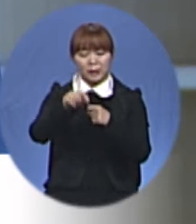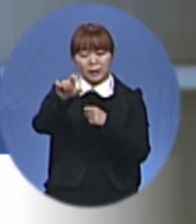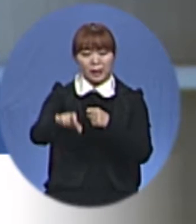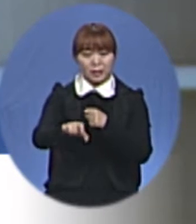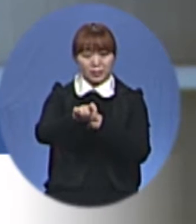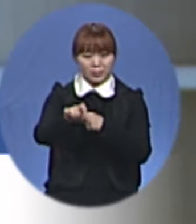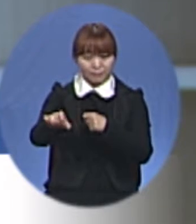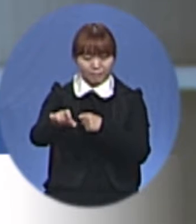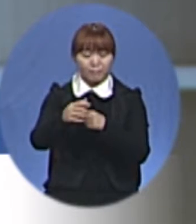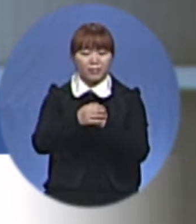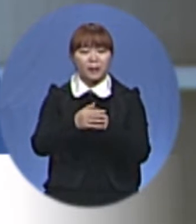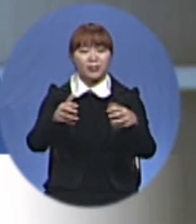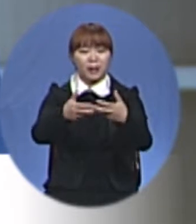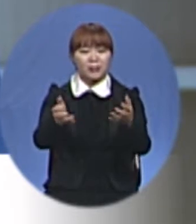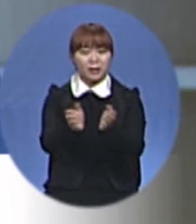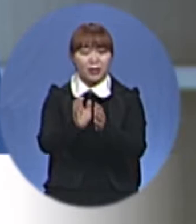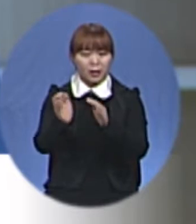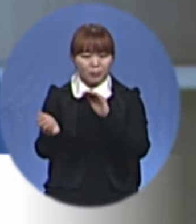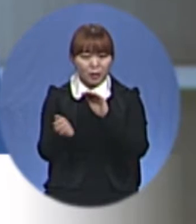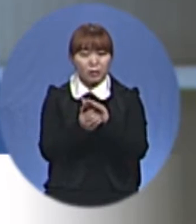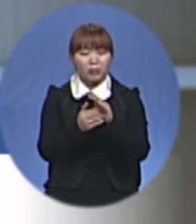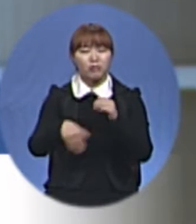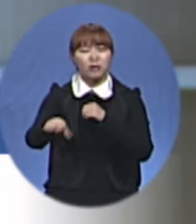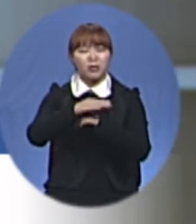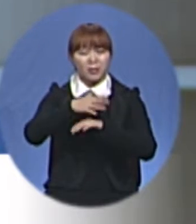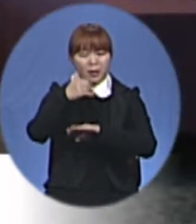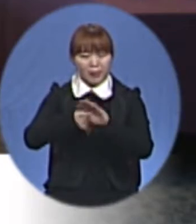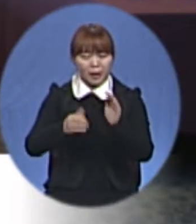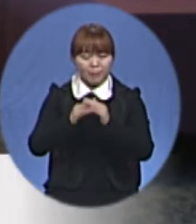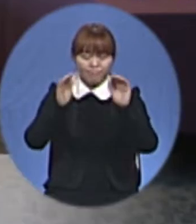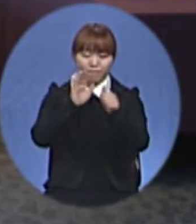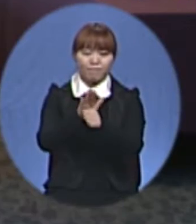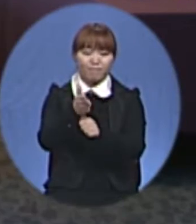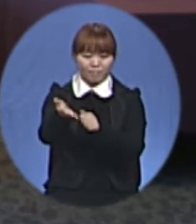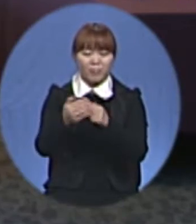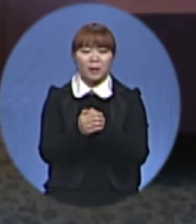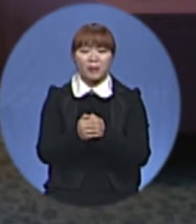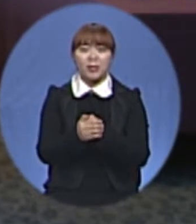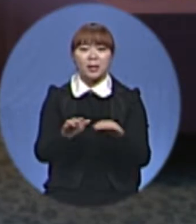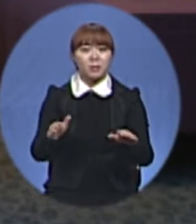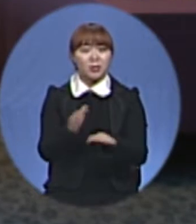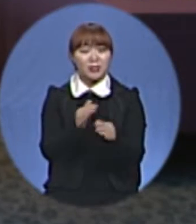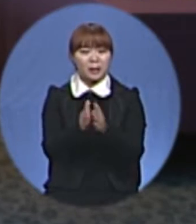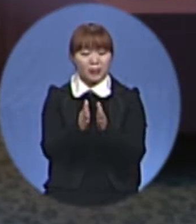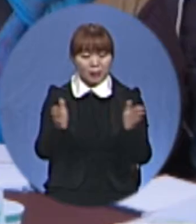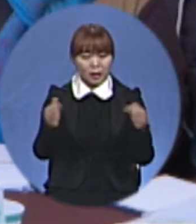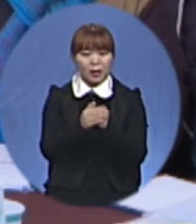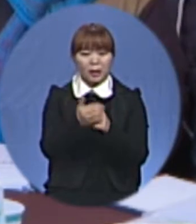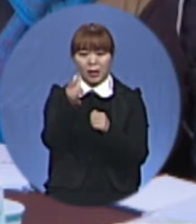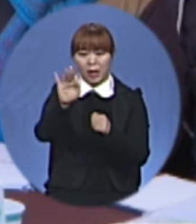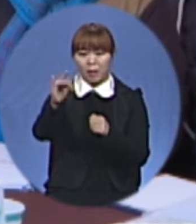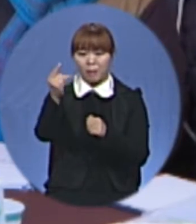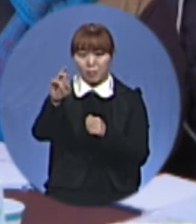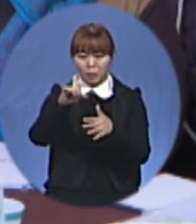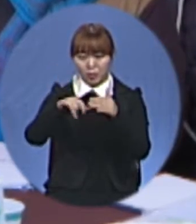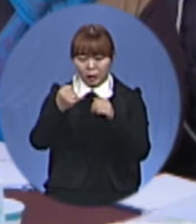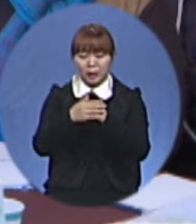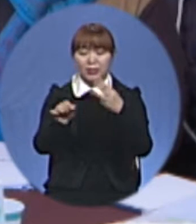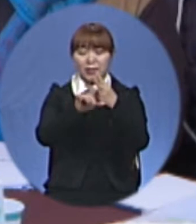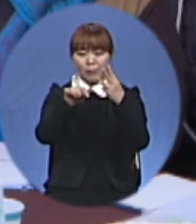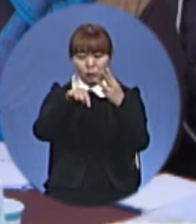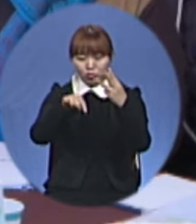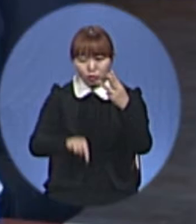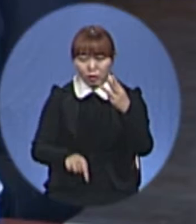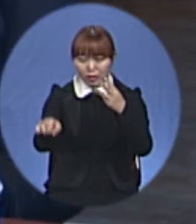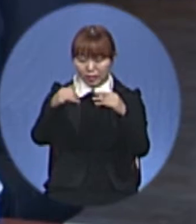자치단체가 되기를 저희도 끝까지 응원을 하겠습니다. 본격적인 시작을 알린 해본 프로젝트는 3월 중으로